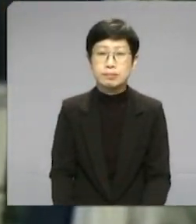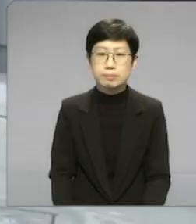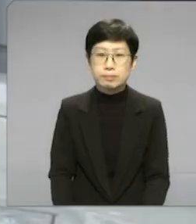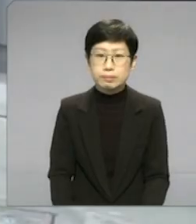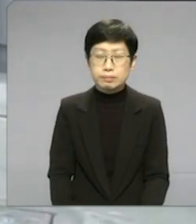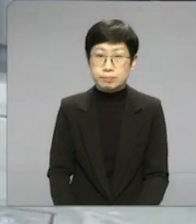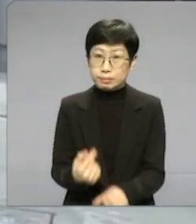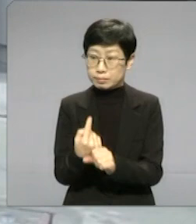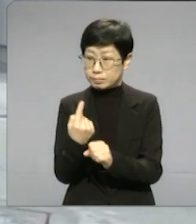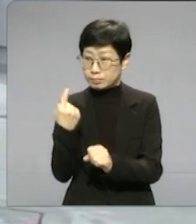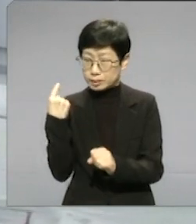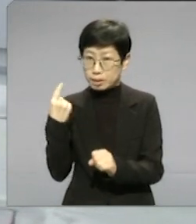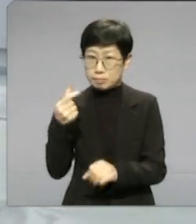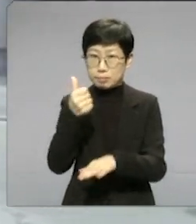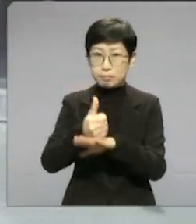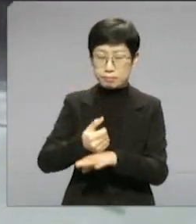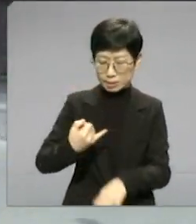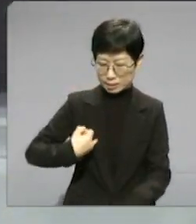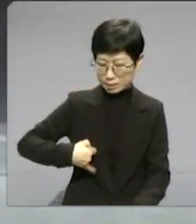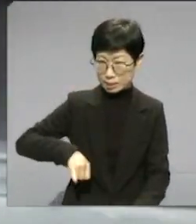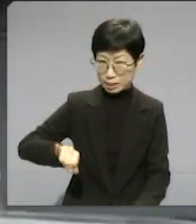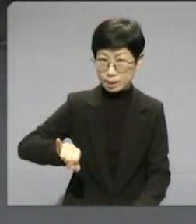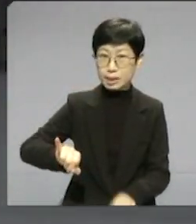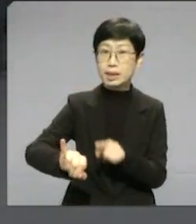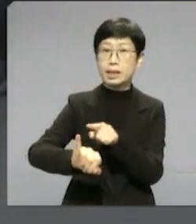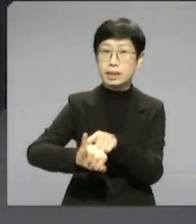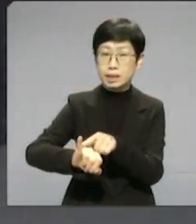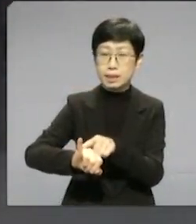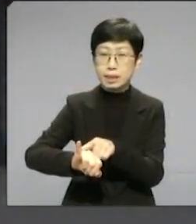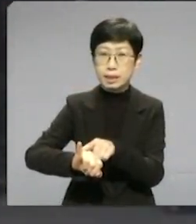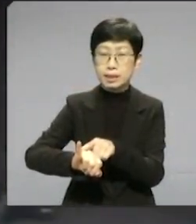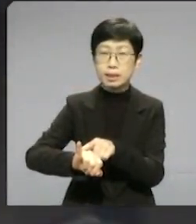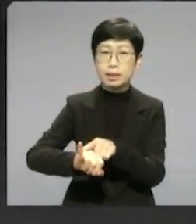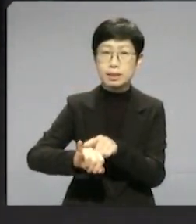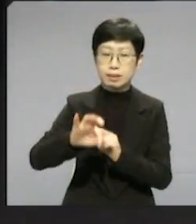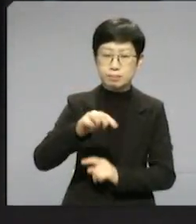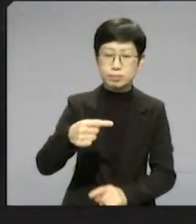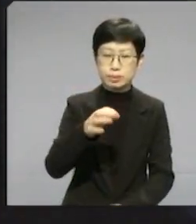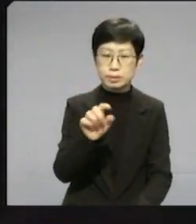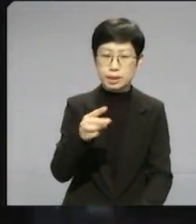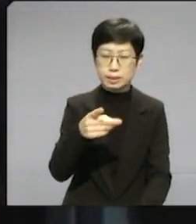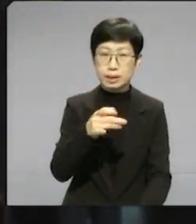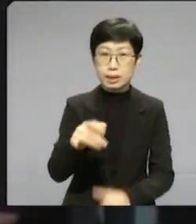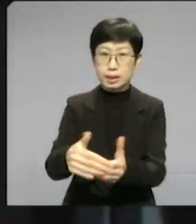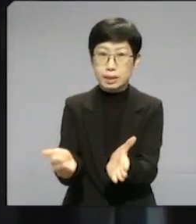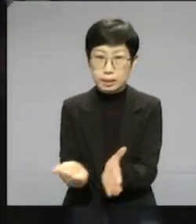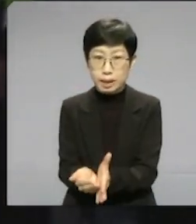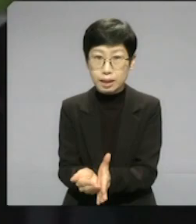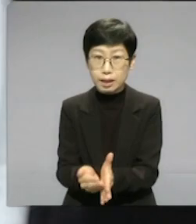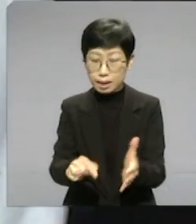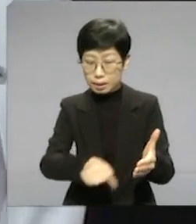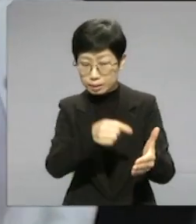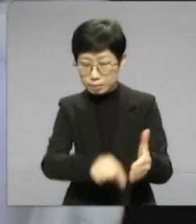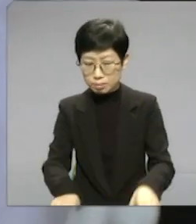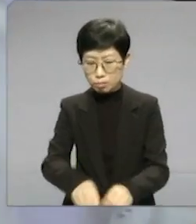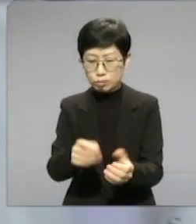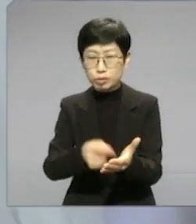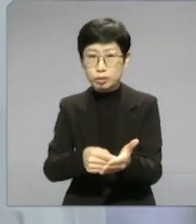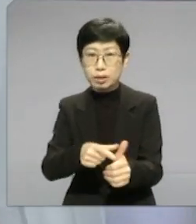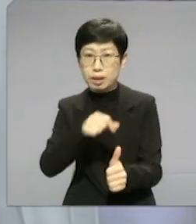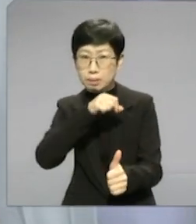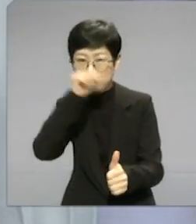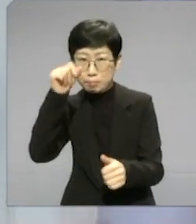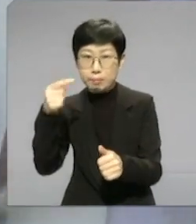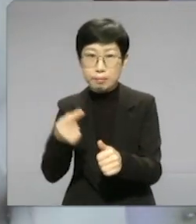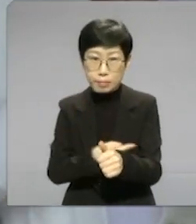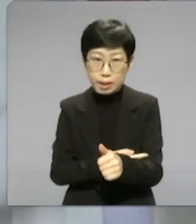그러다 지난해 그의 막내딸 페통탄 친나와시 이끄는 푸아타이당이 총리를 배출하자 오랜 망명